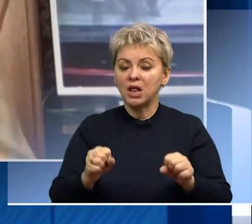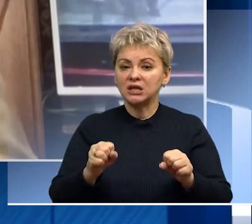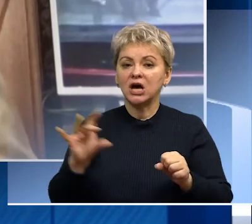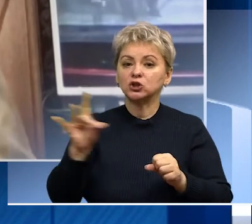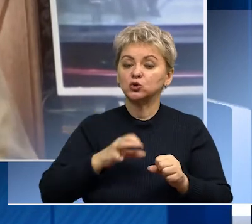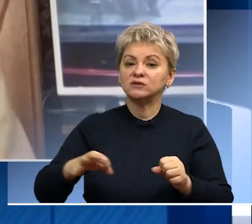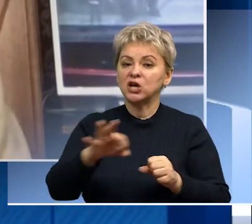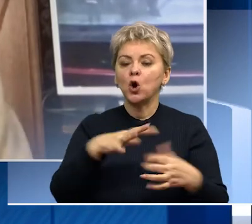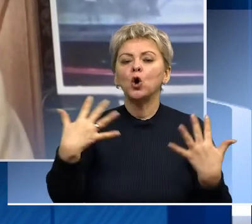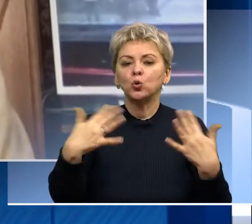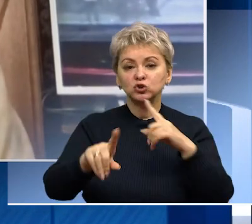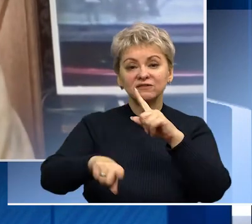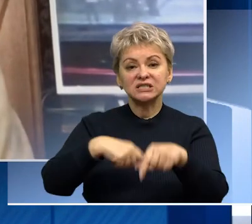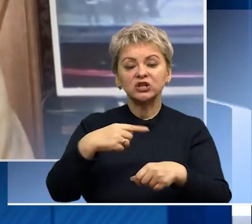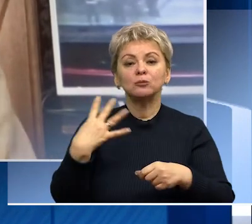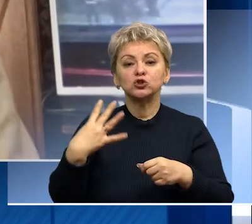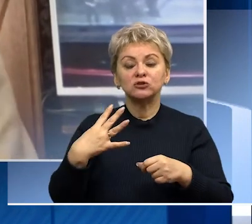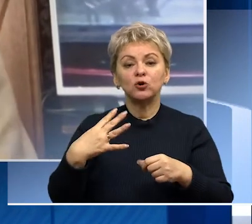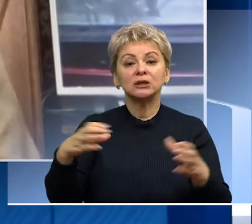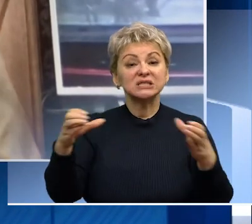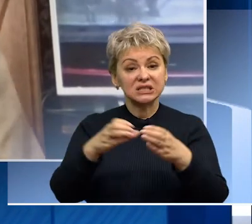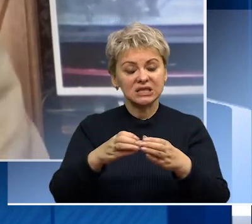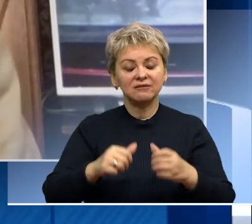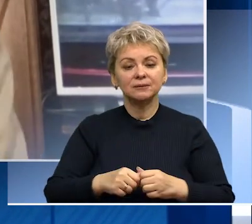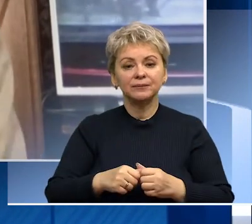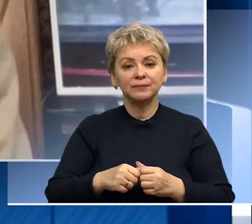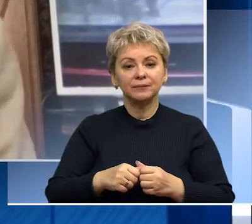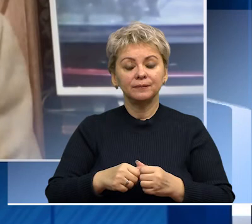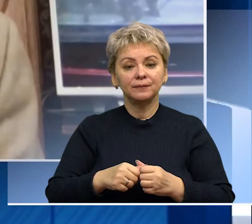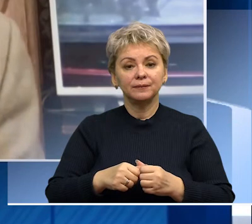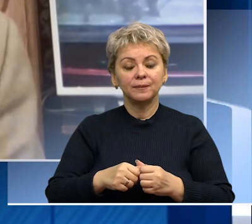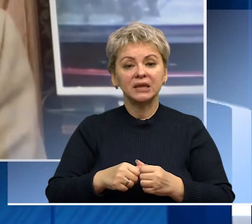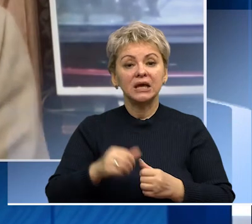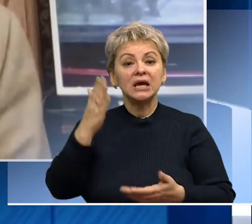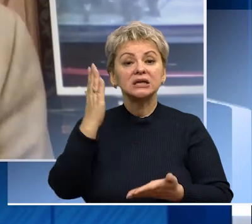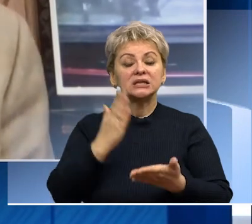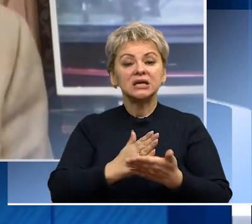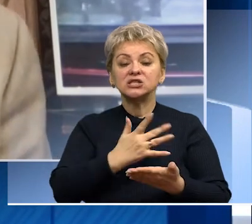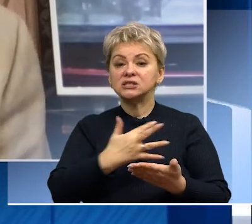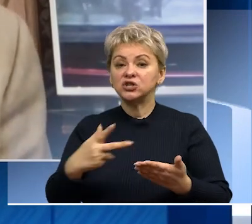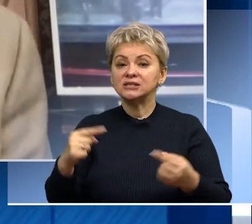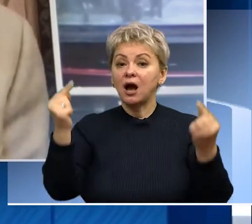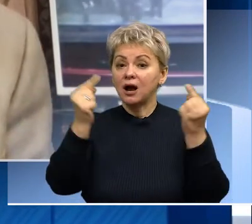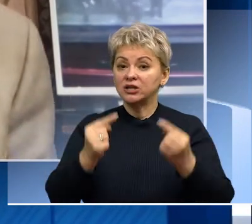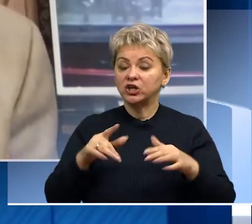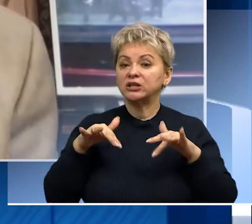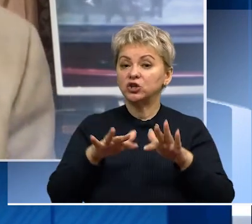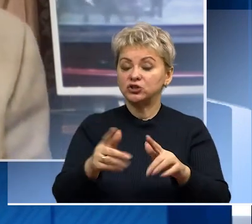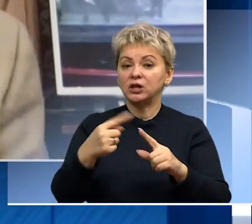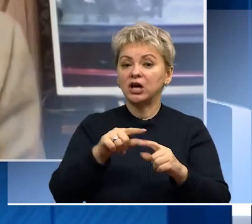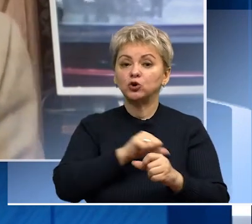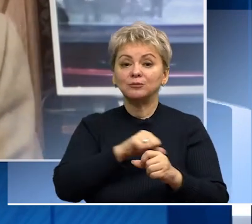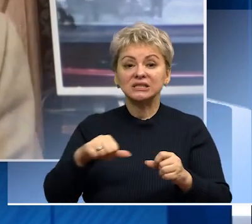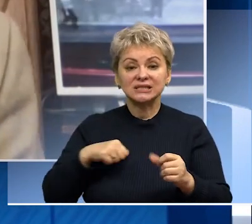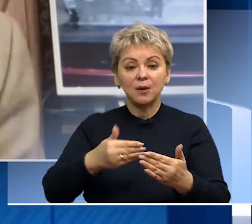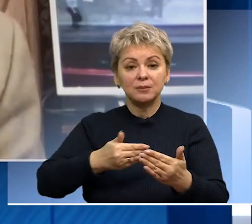палаты Ростовской области уже в следующем, в четвертом составе? Ну, есть несколько конкретных дел,